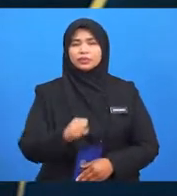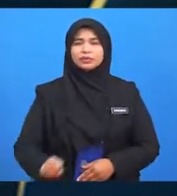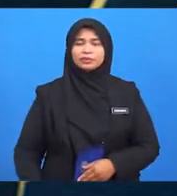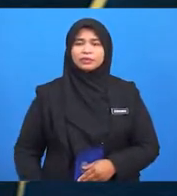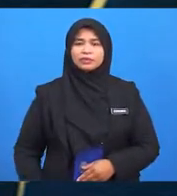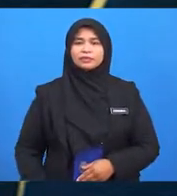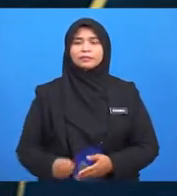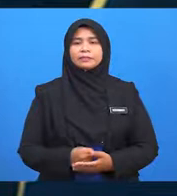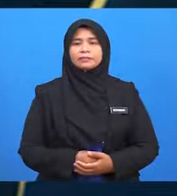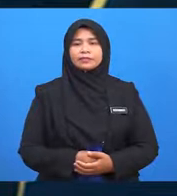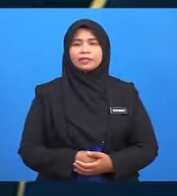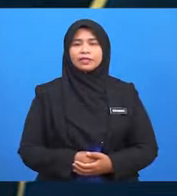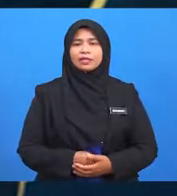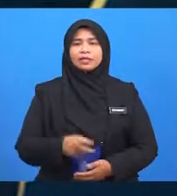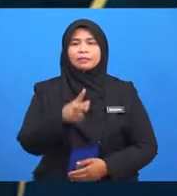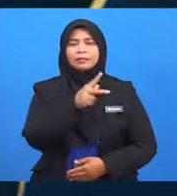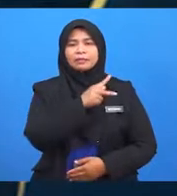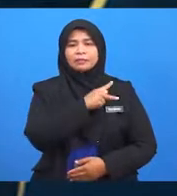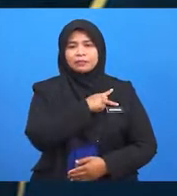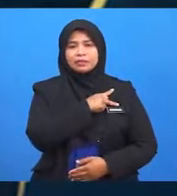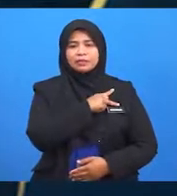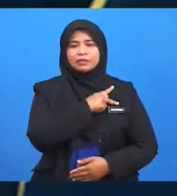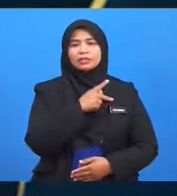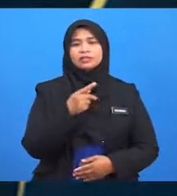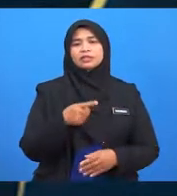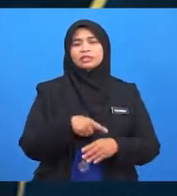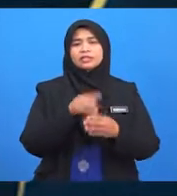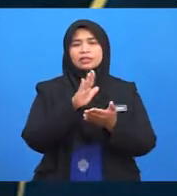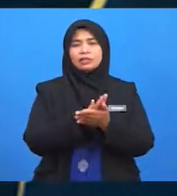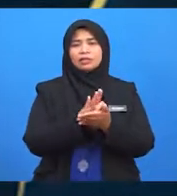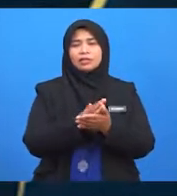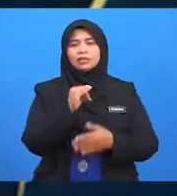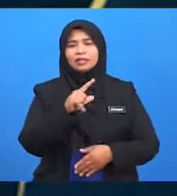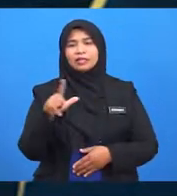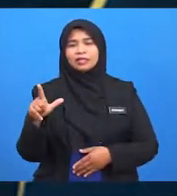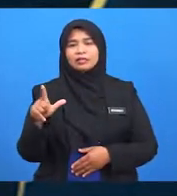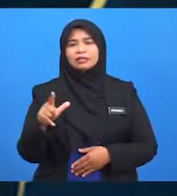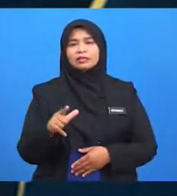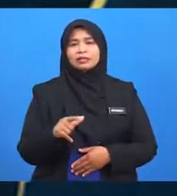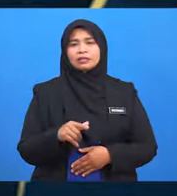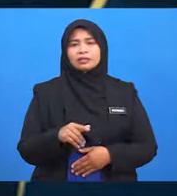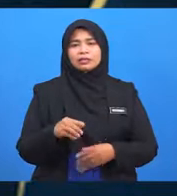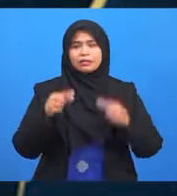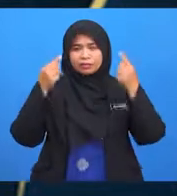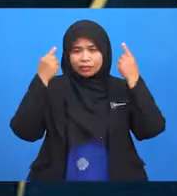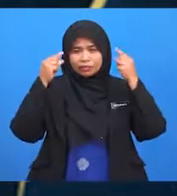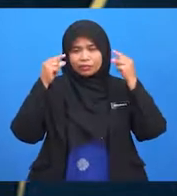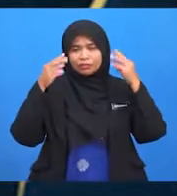Negeri. Pemimpin bagi sebuah sekolah pula ialah Tuan Guru